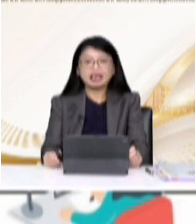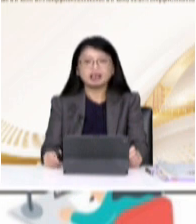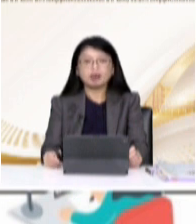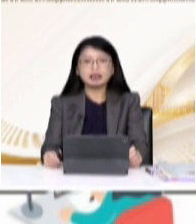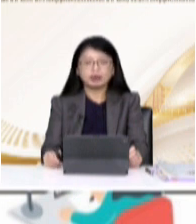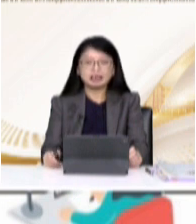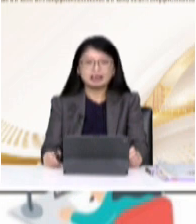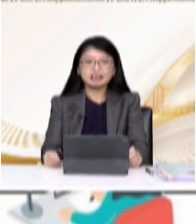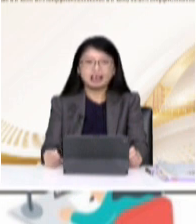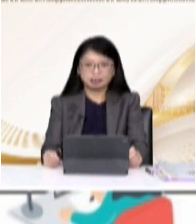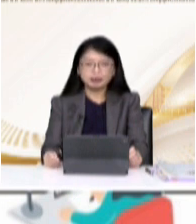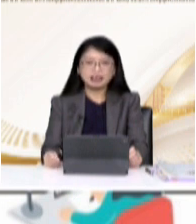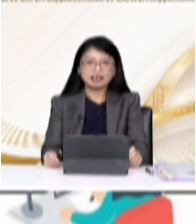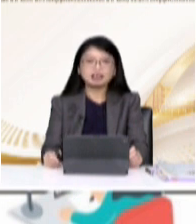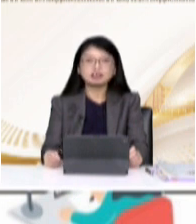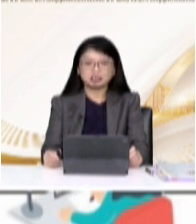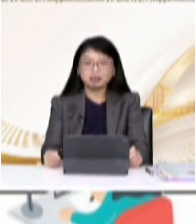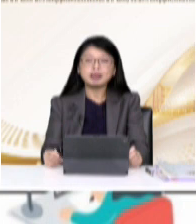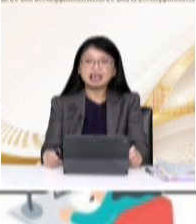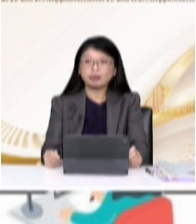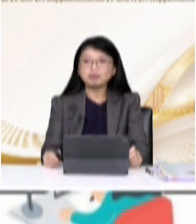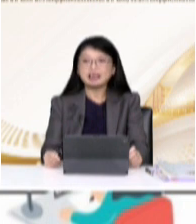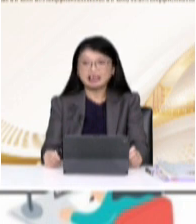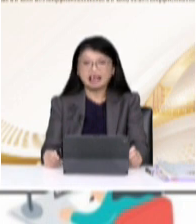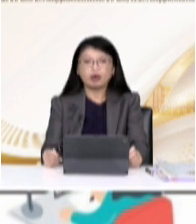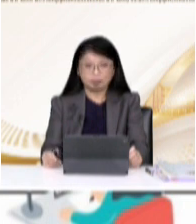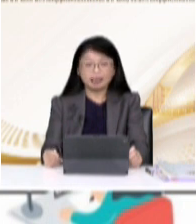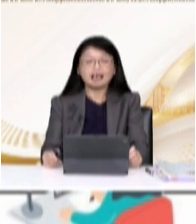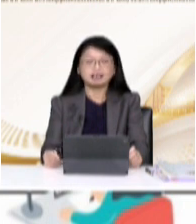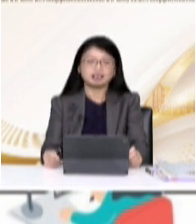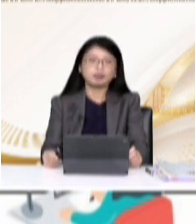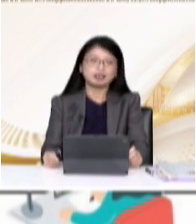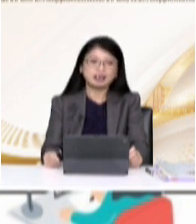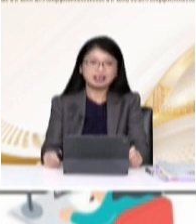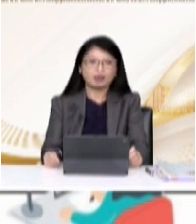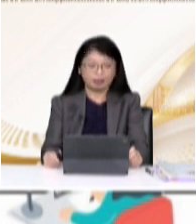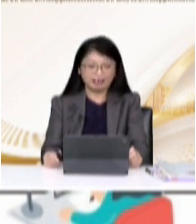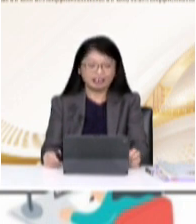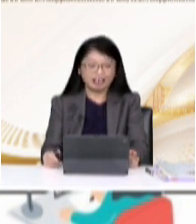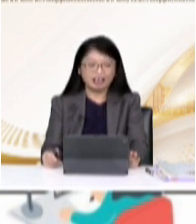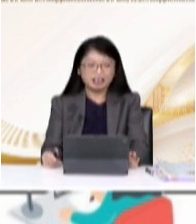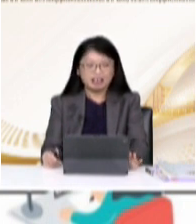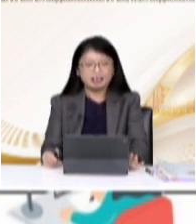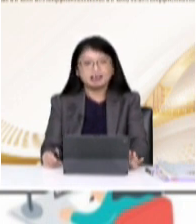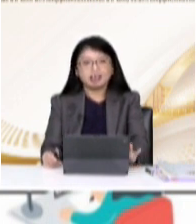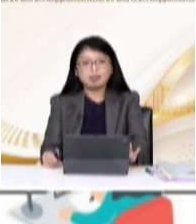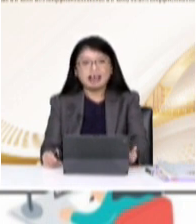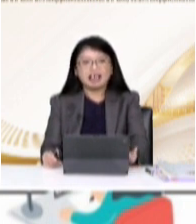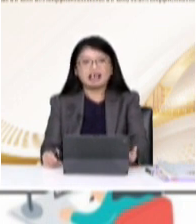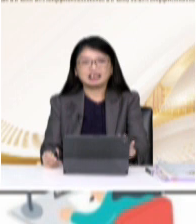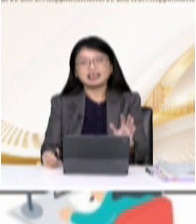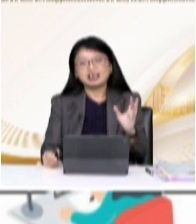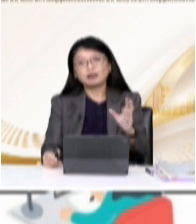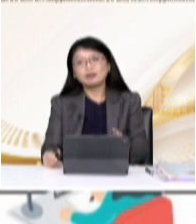นี้ก็เป็นกรณีที่ทางรัฐมนตรีท่านก็จะต้องดำเนินการร่วมกันในการออกประกาศกำหนดเจ้าหน้าที่ของรัฐนะคะต่อมา